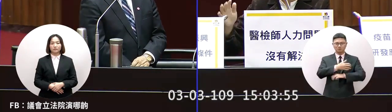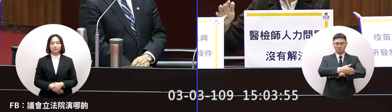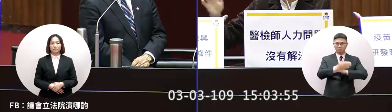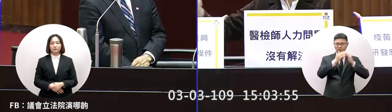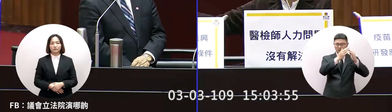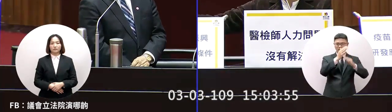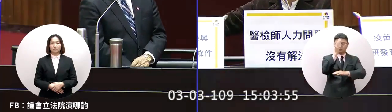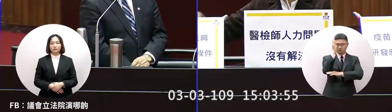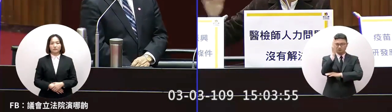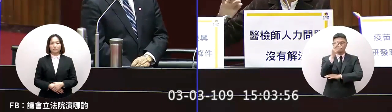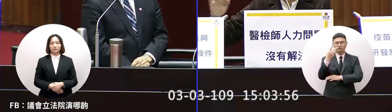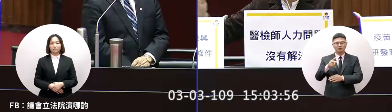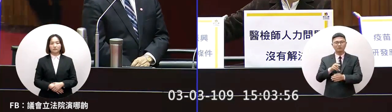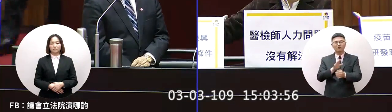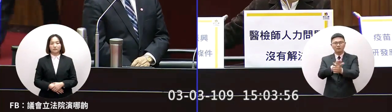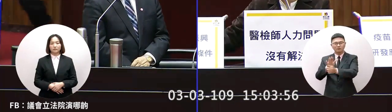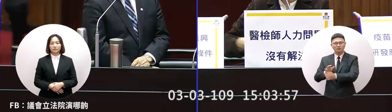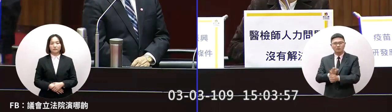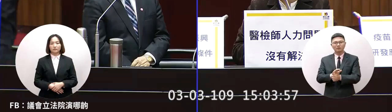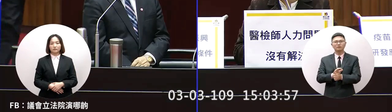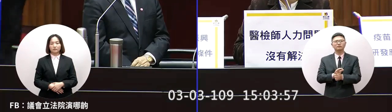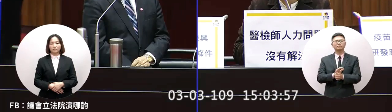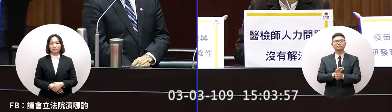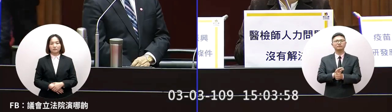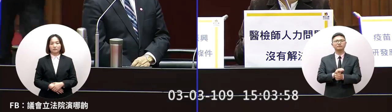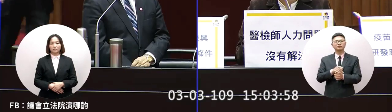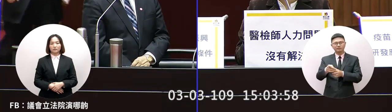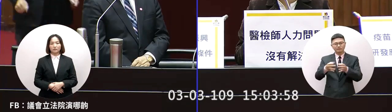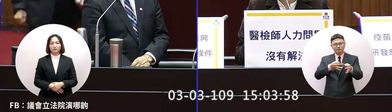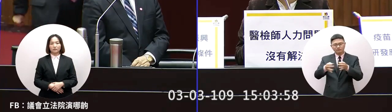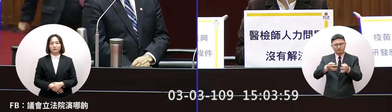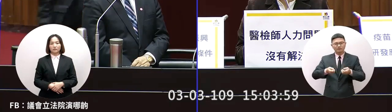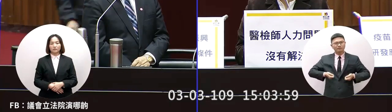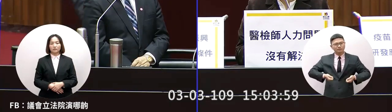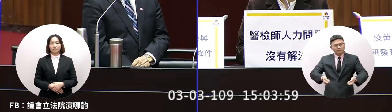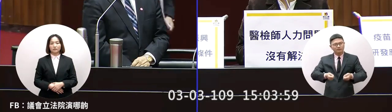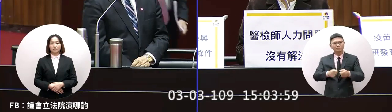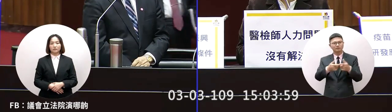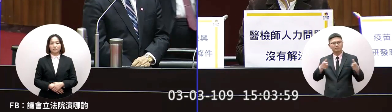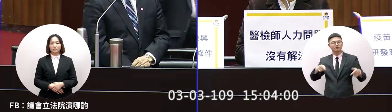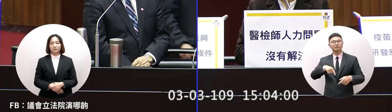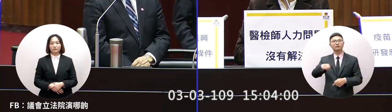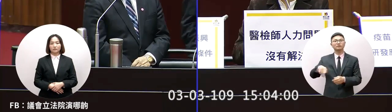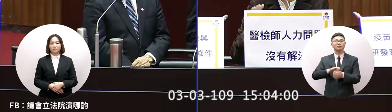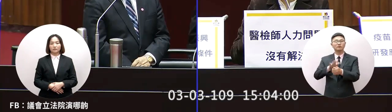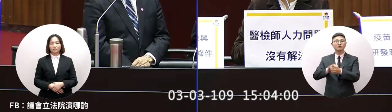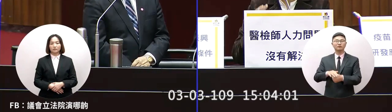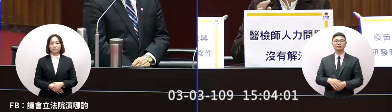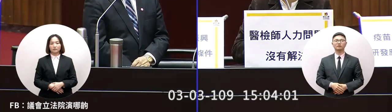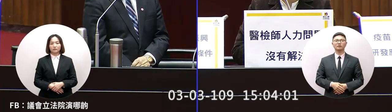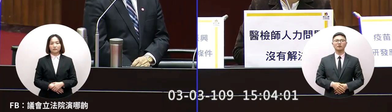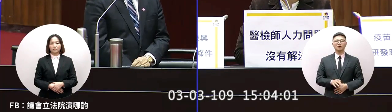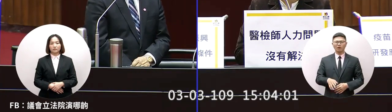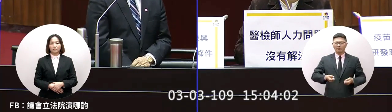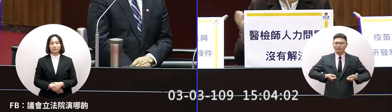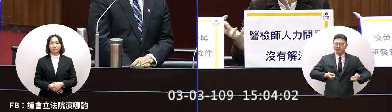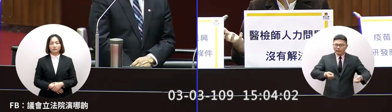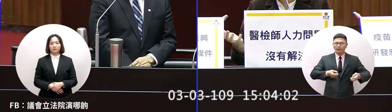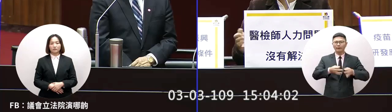再去辅导下面的这些摊贩什么的了哈。那因为摊贩有合法